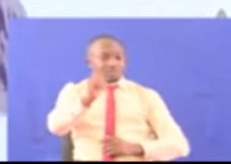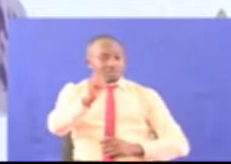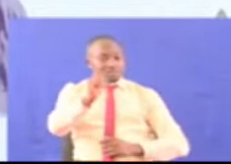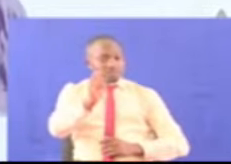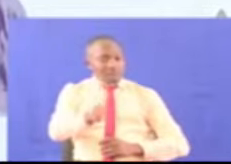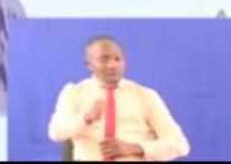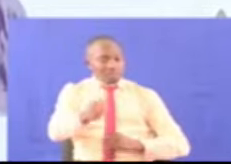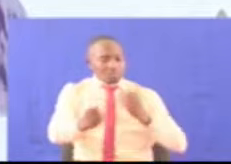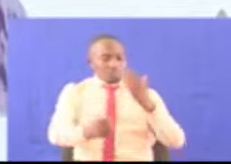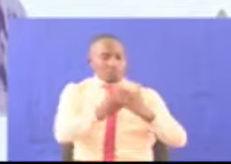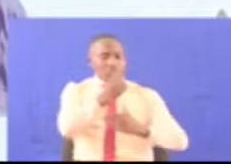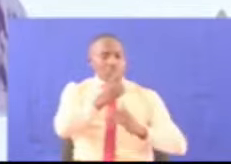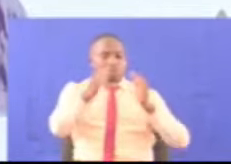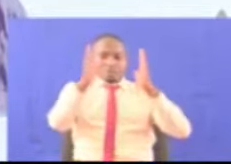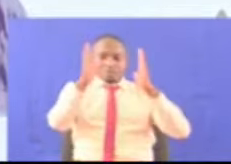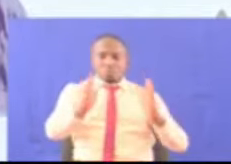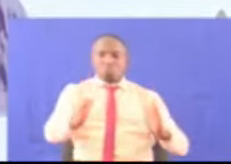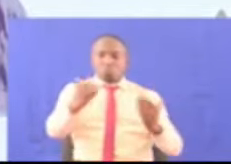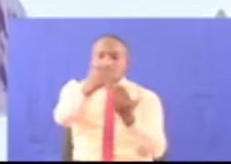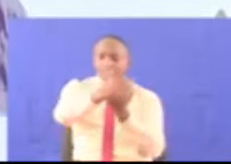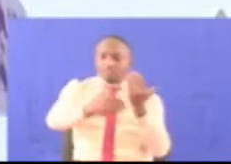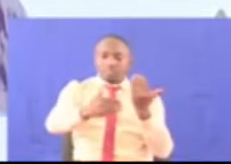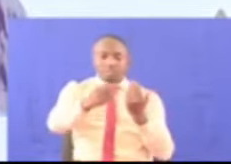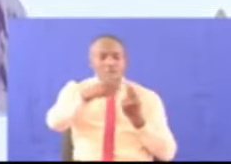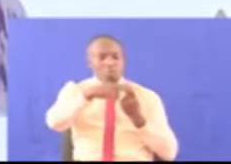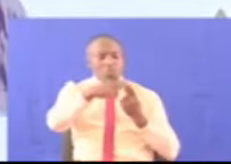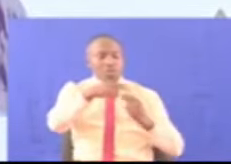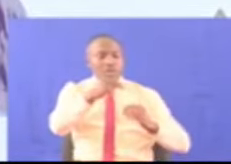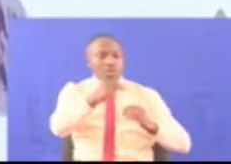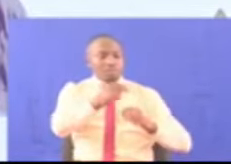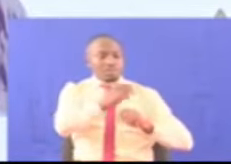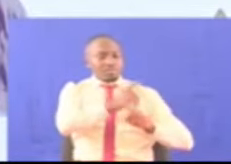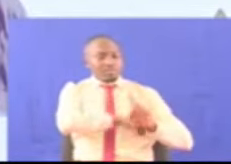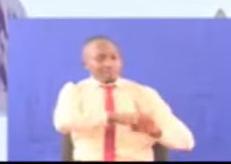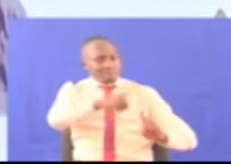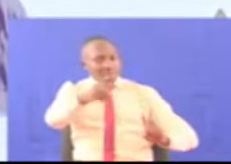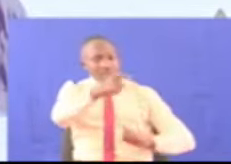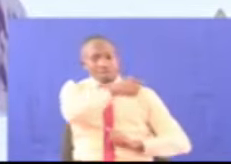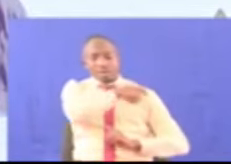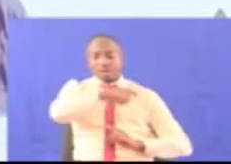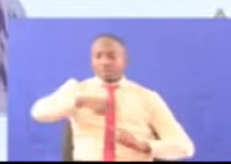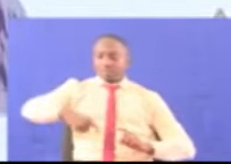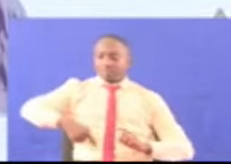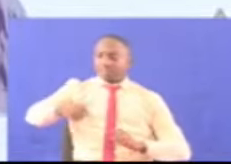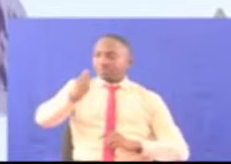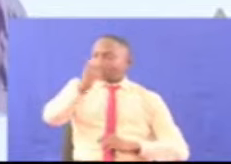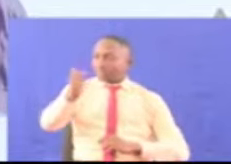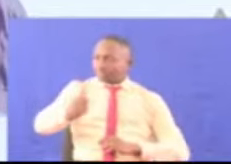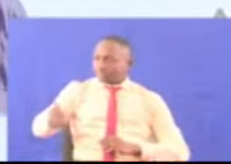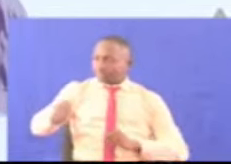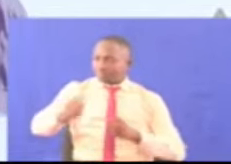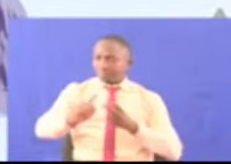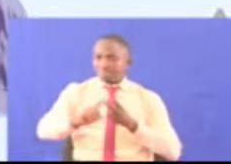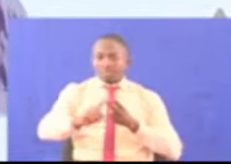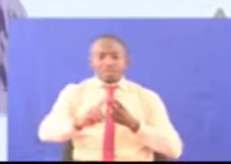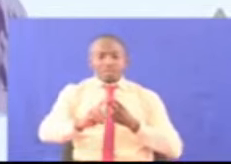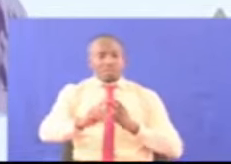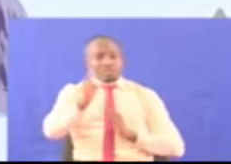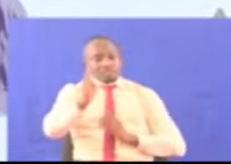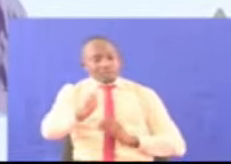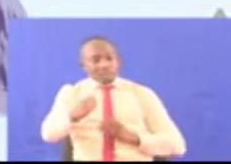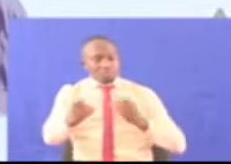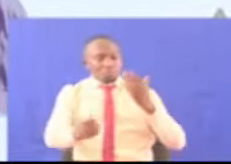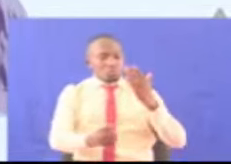kutoka kwa Mheshimiwa Dr. Samia Suluhu Hassan, Rais wetu wa Jamhuri ya Muungano wa Tanzania, pia kutoka kwa Mheshimiwa Dr.